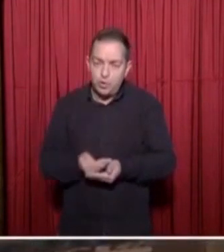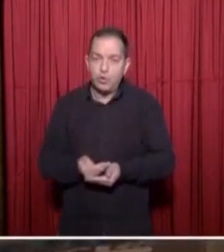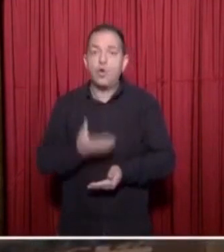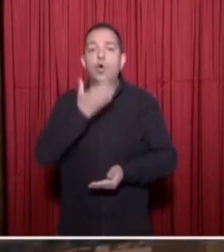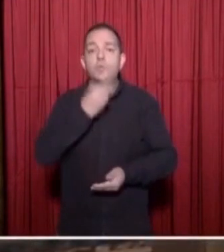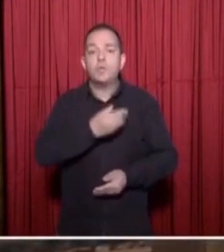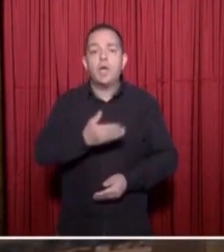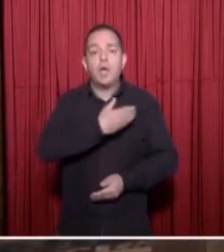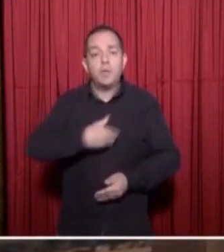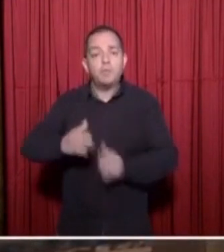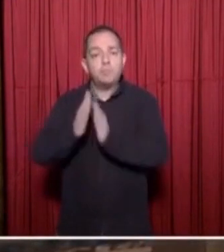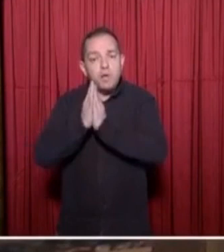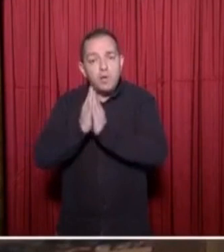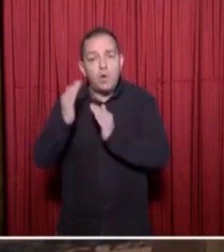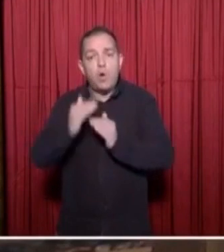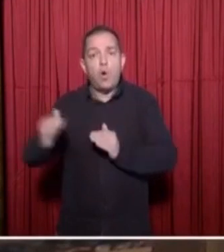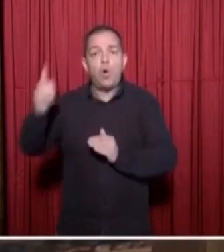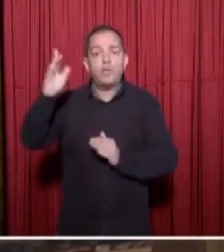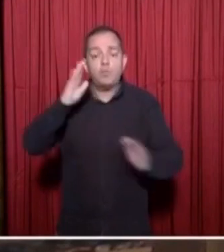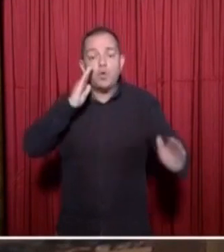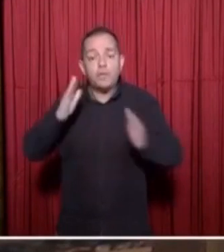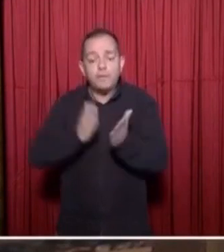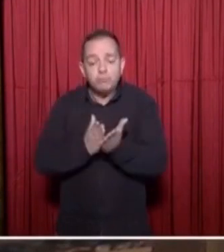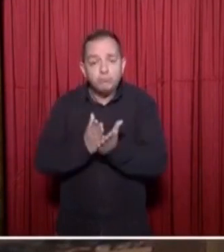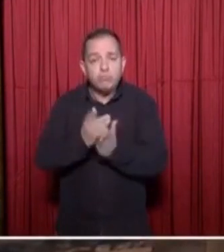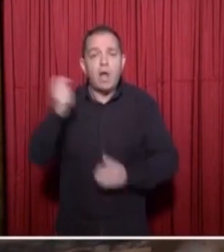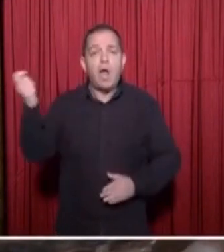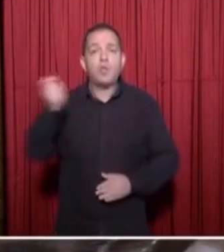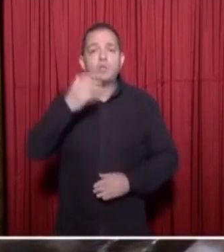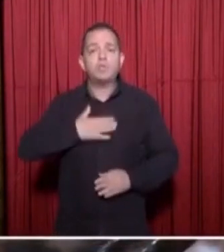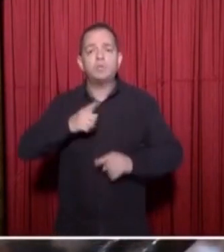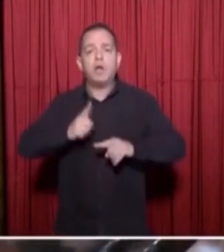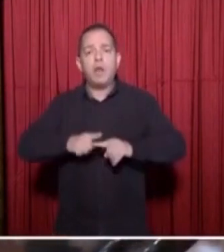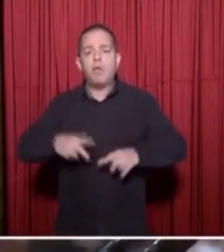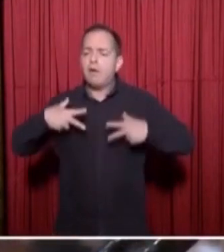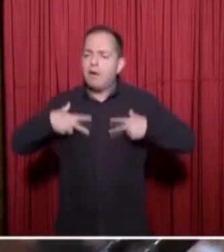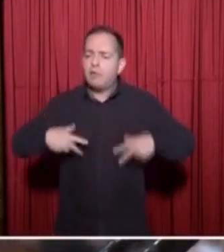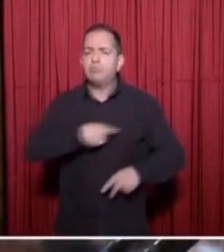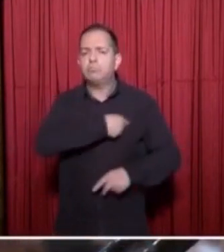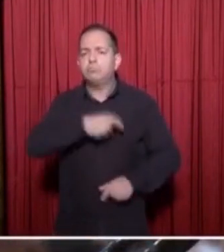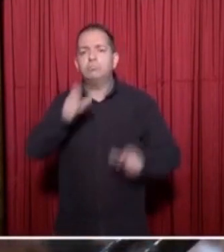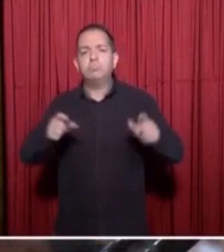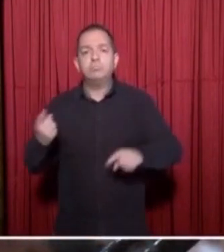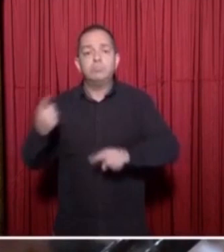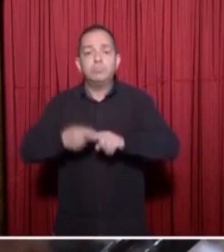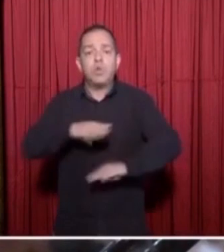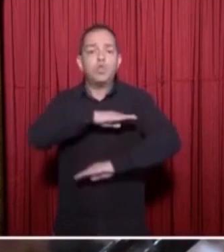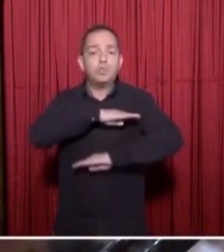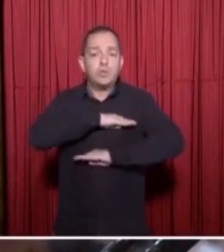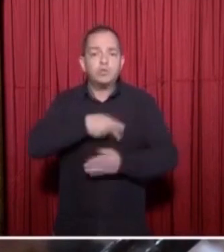ελέησον. Υπέρ του ευσεβούς ημών έθνους πάσης αρχής και εξουσίας εν αυτόν και